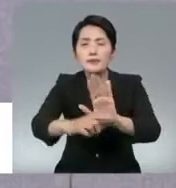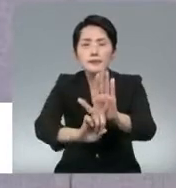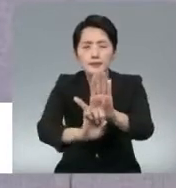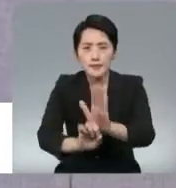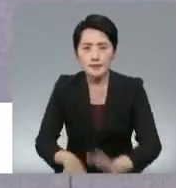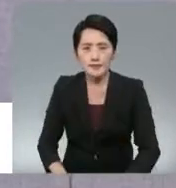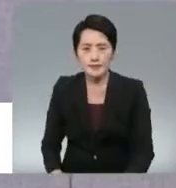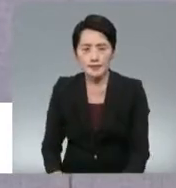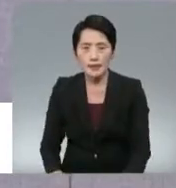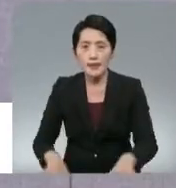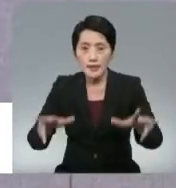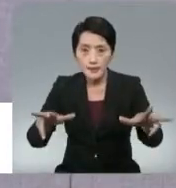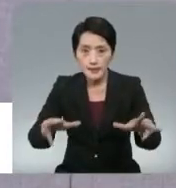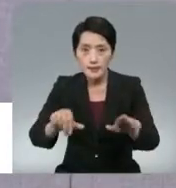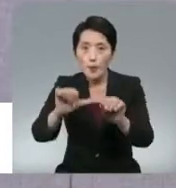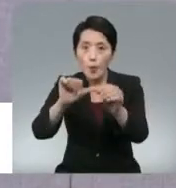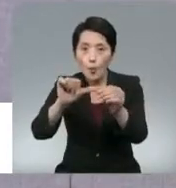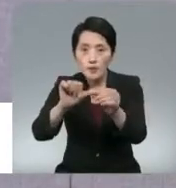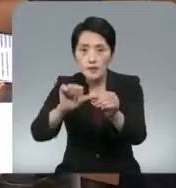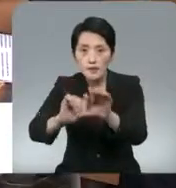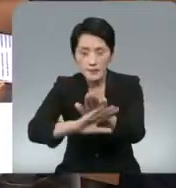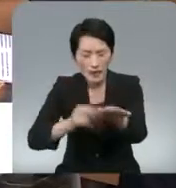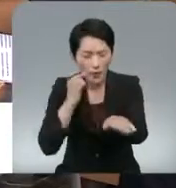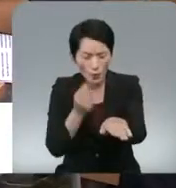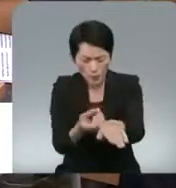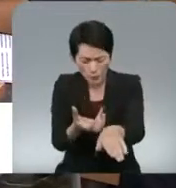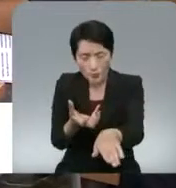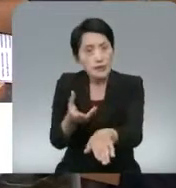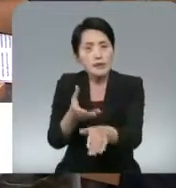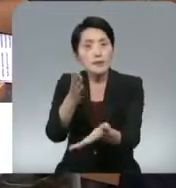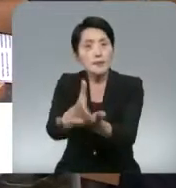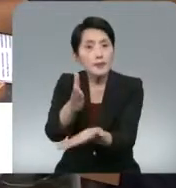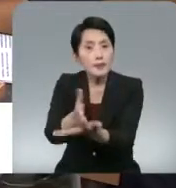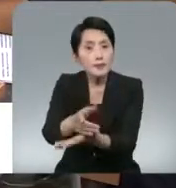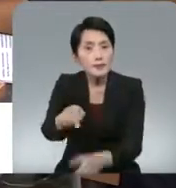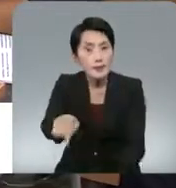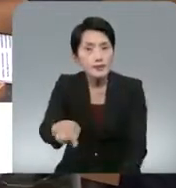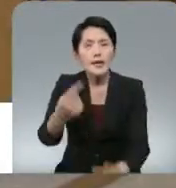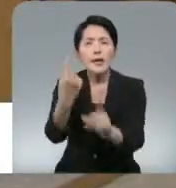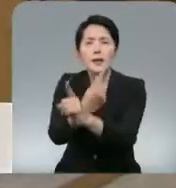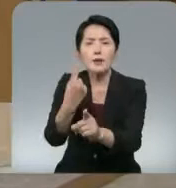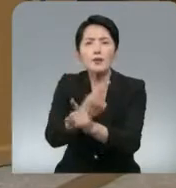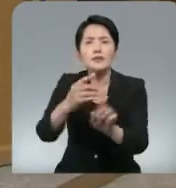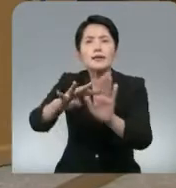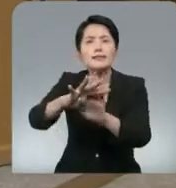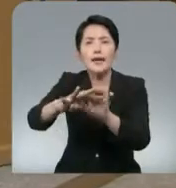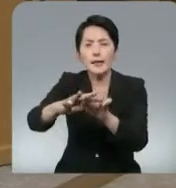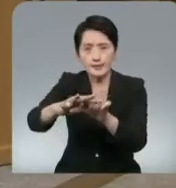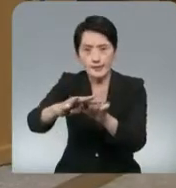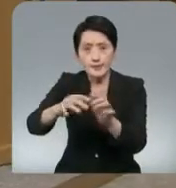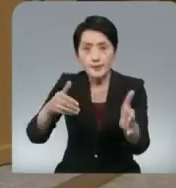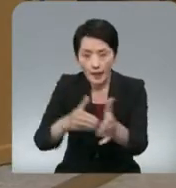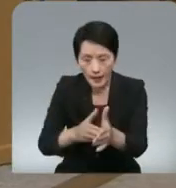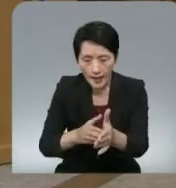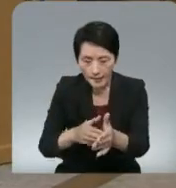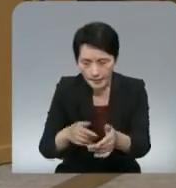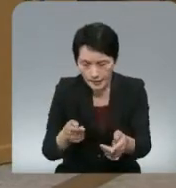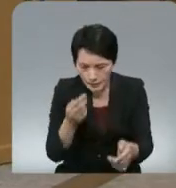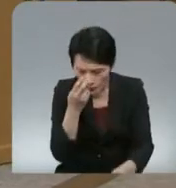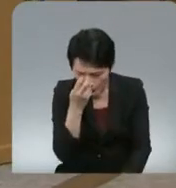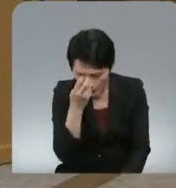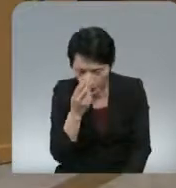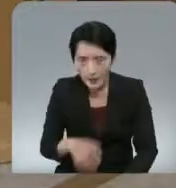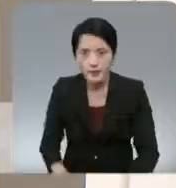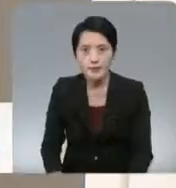đi vào 4 cửa ngõ của thành phố từ năm 2025 xúc tiến thay thế toàn bộ xe tải và xe máy giao hàng sang xe điện theo